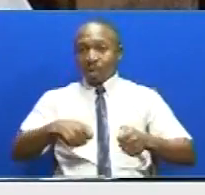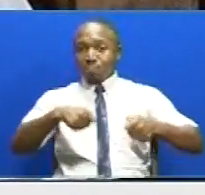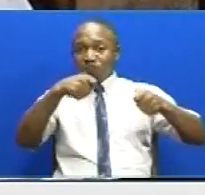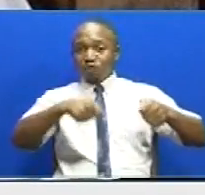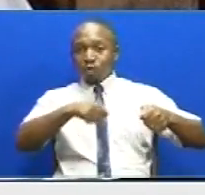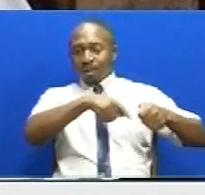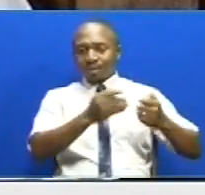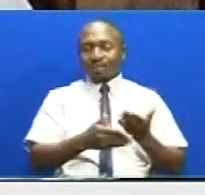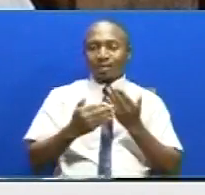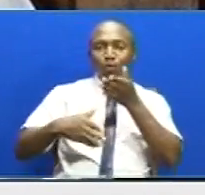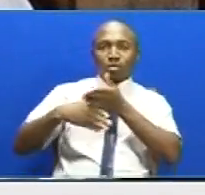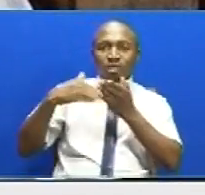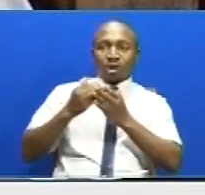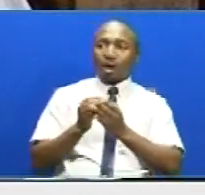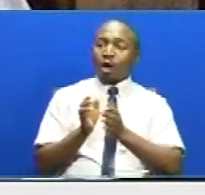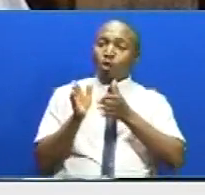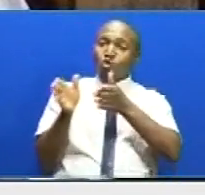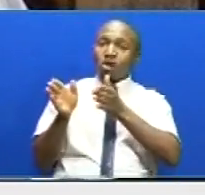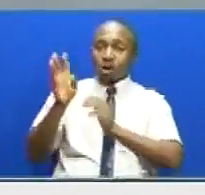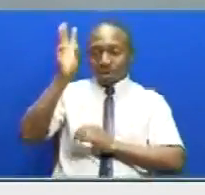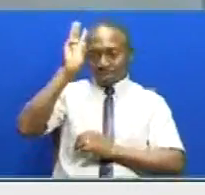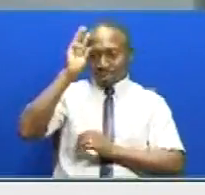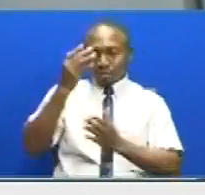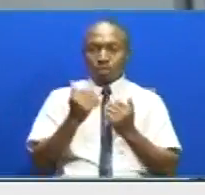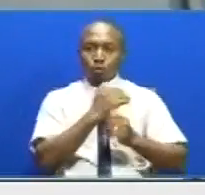kujenga wodi ya wazazi iweze kuhudumia wananchi.